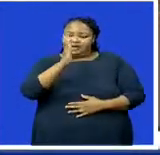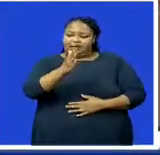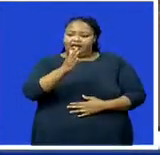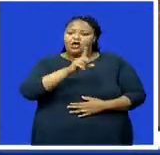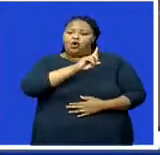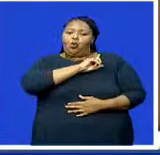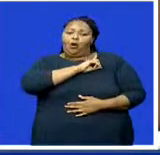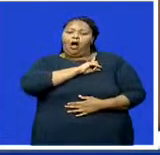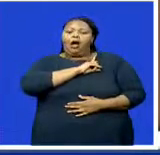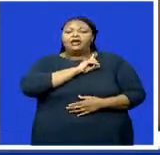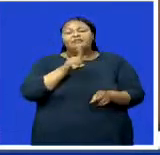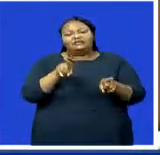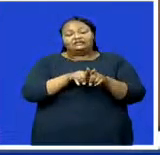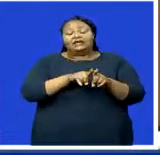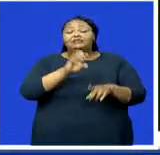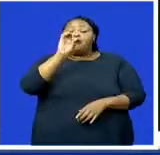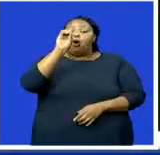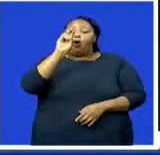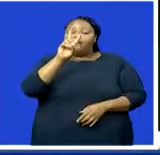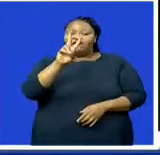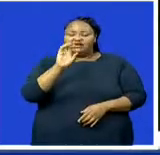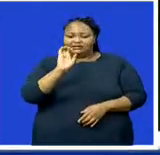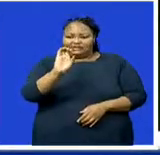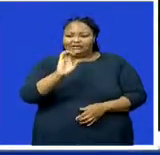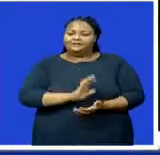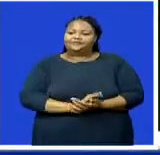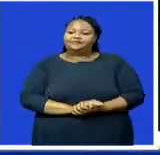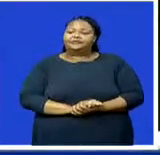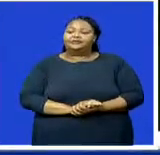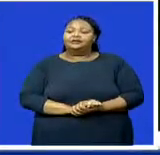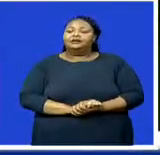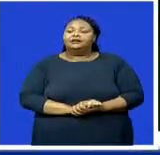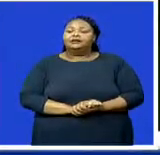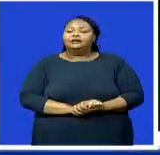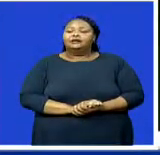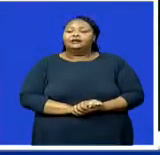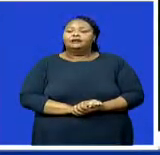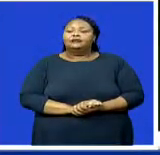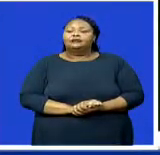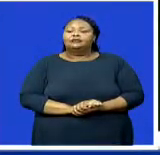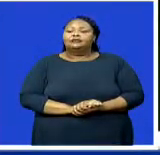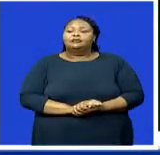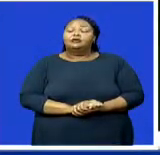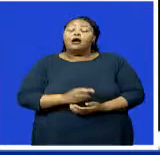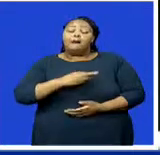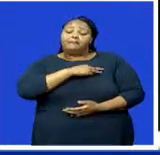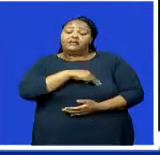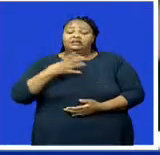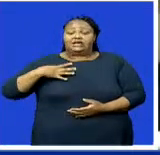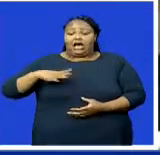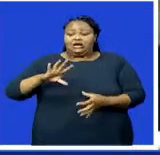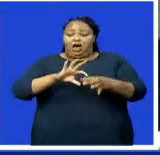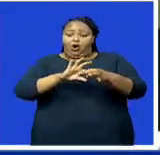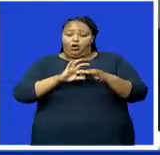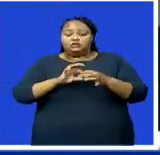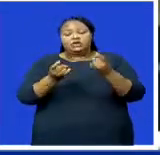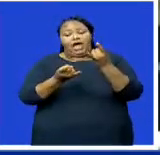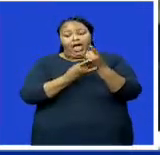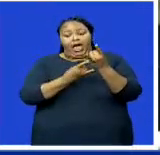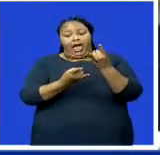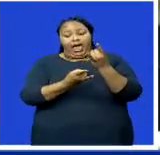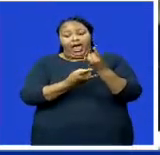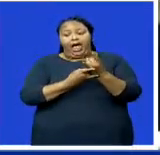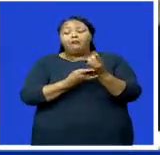vele nalama organizations kuthi abuke ukuthi leti kola lenjengatona leti bangatibambisa njani umphathi